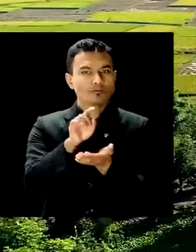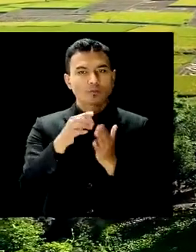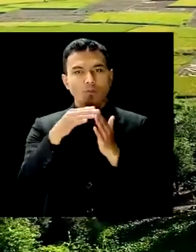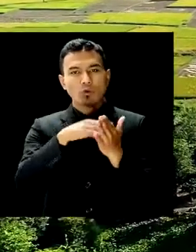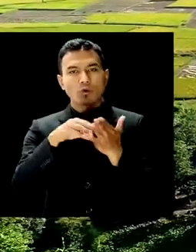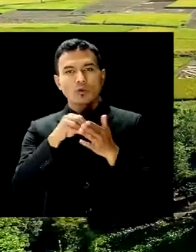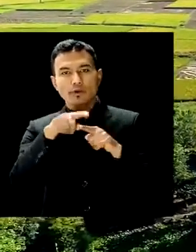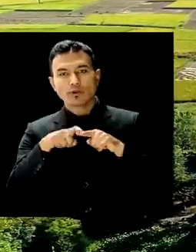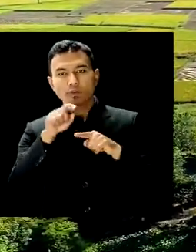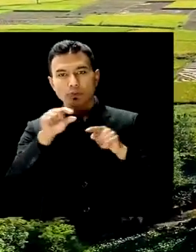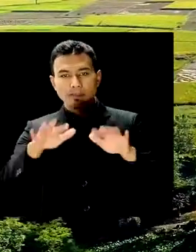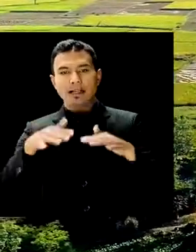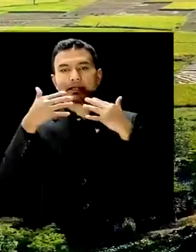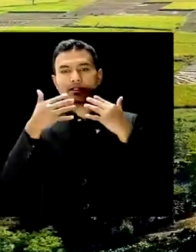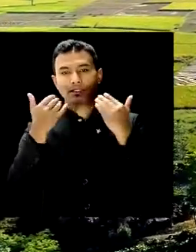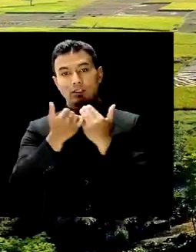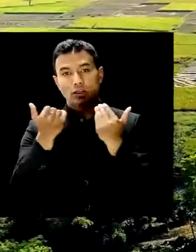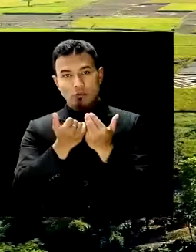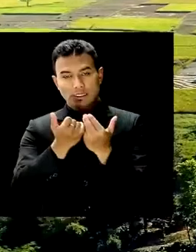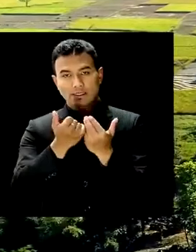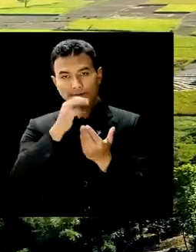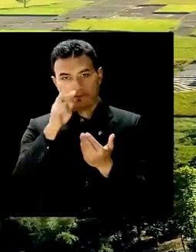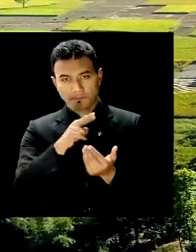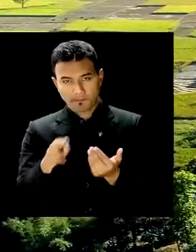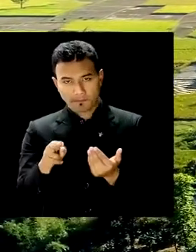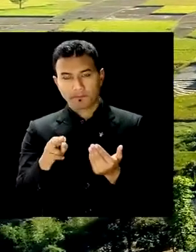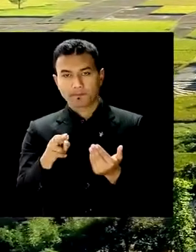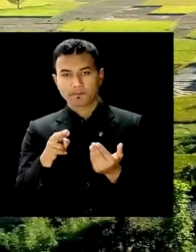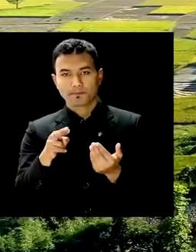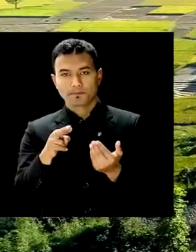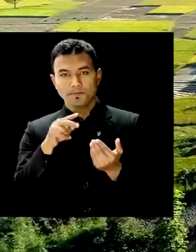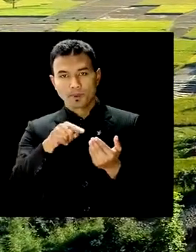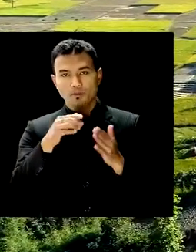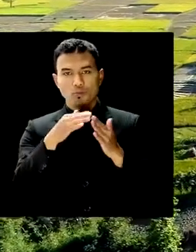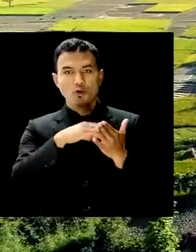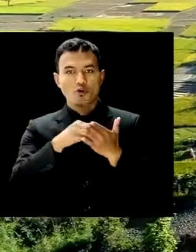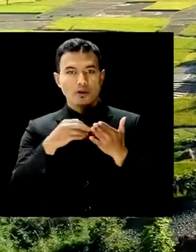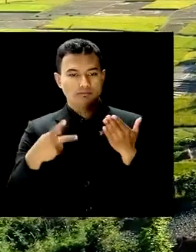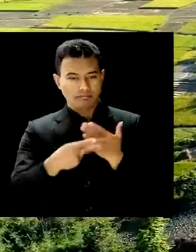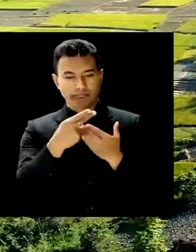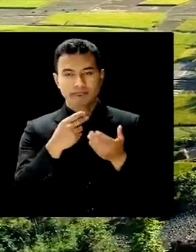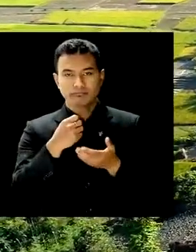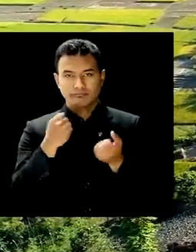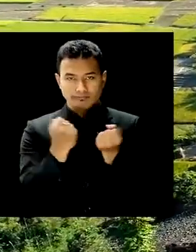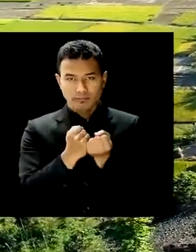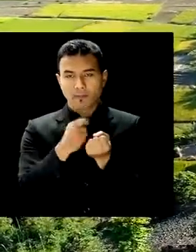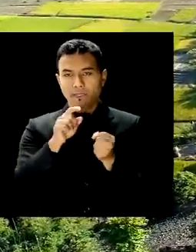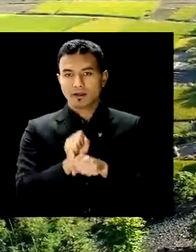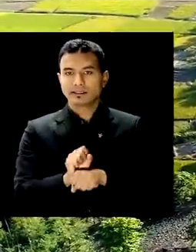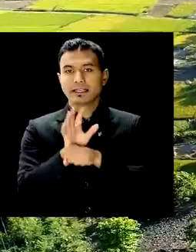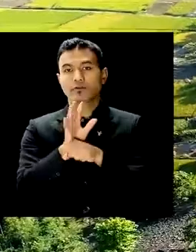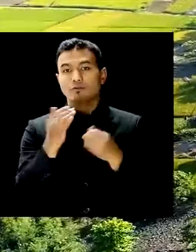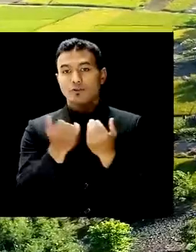परिवार नियोजनप्रति आकर्षित गराएर उहाँहरूलाई चाहिँ यो परिवार नियोजनप्रति जागरुक